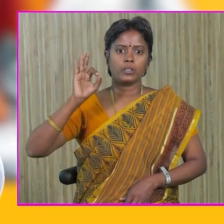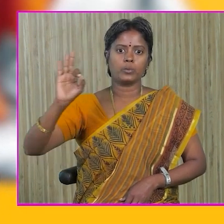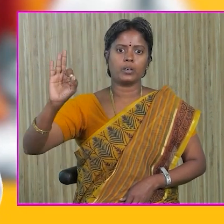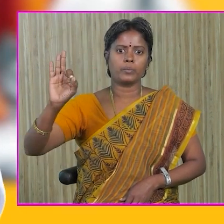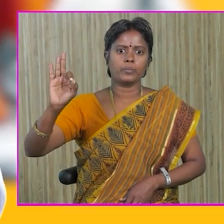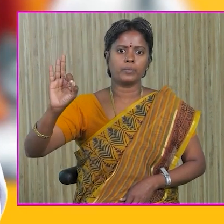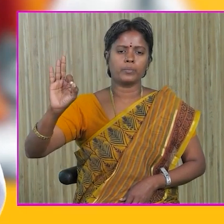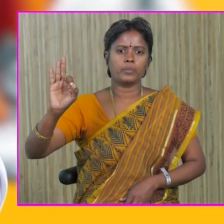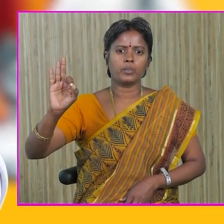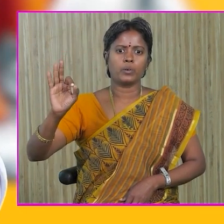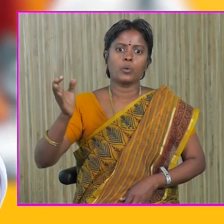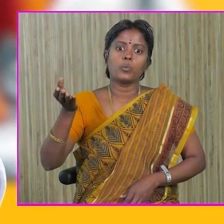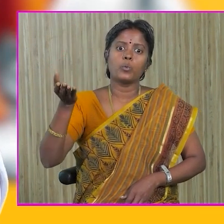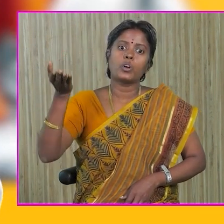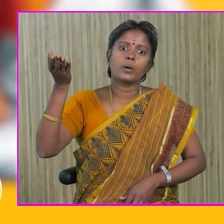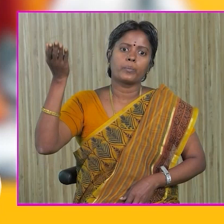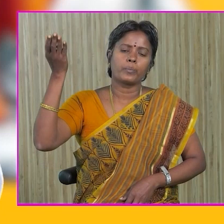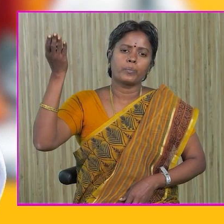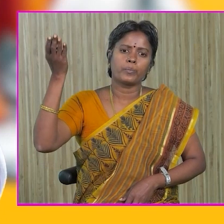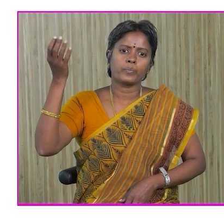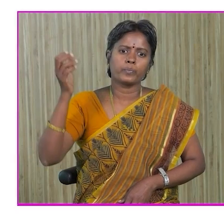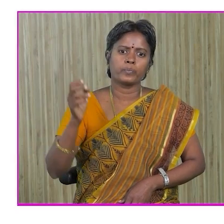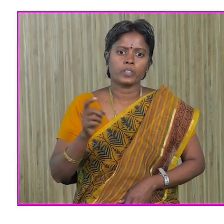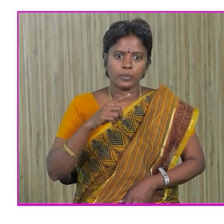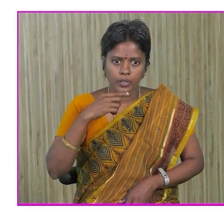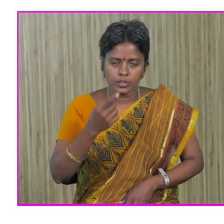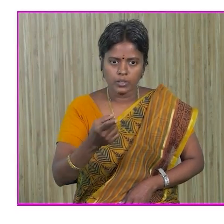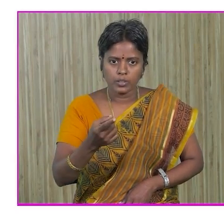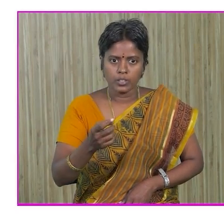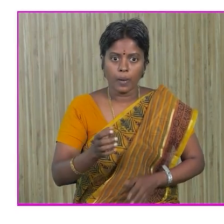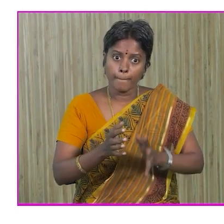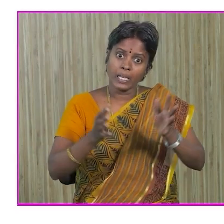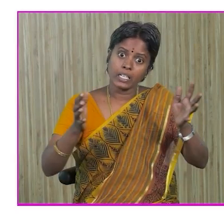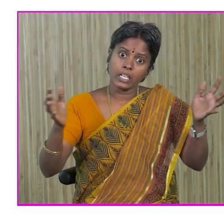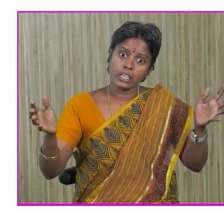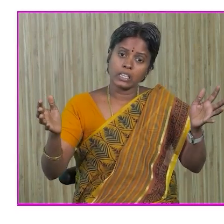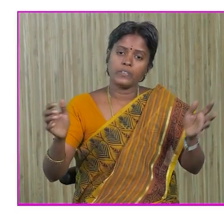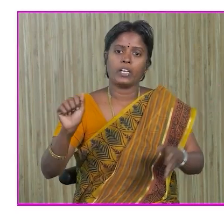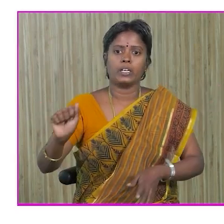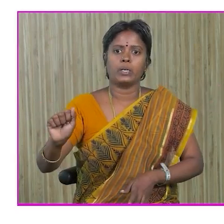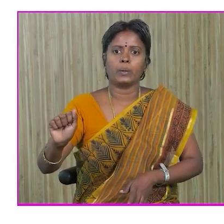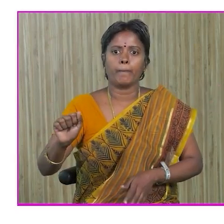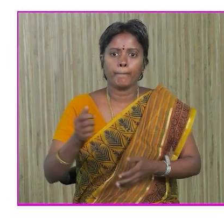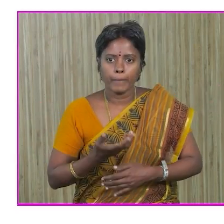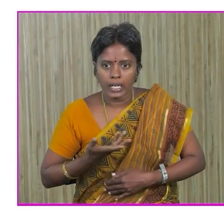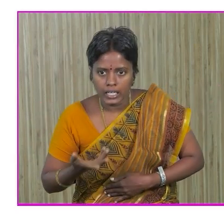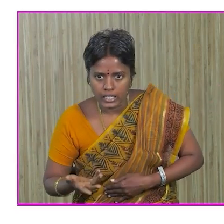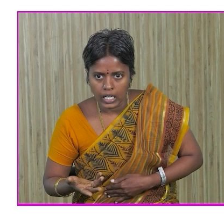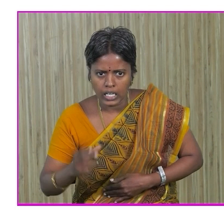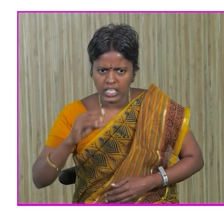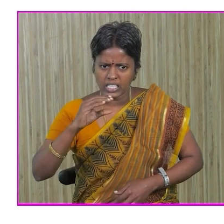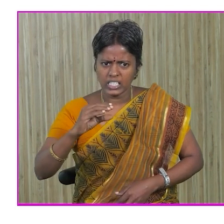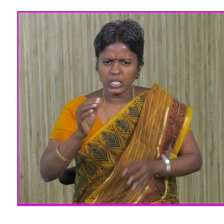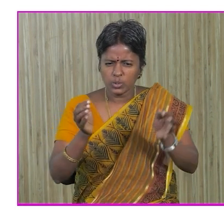ஊக்கத்துடன் உழைத்தல். மீண்டும் கூறுகிறேன், பெருக்கத்து வேண்டும் பணிதல் சிறிய சுருக்கத்து